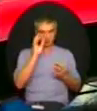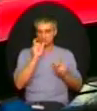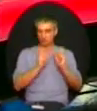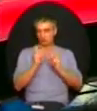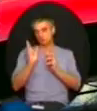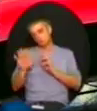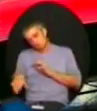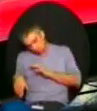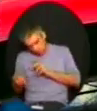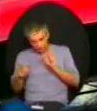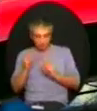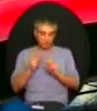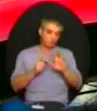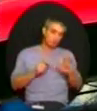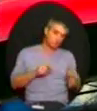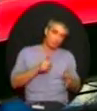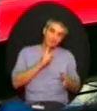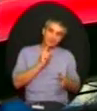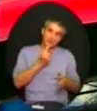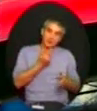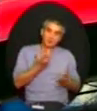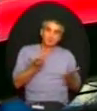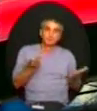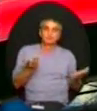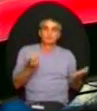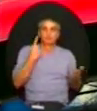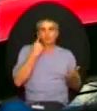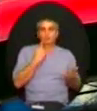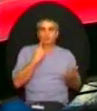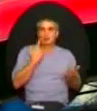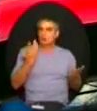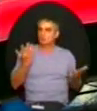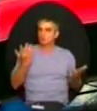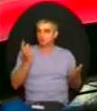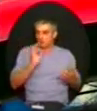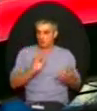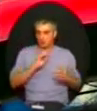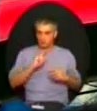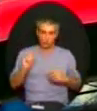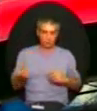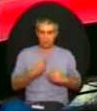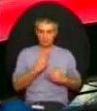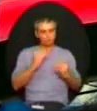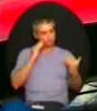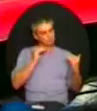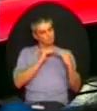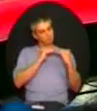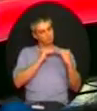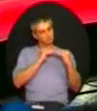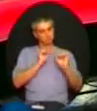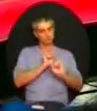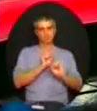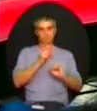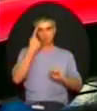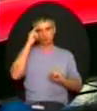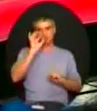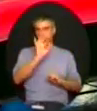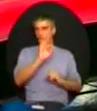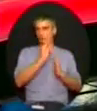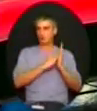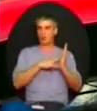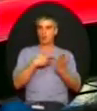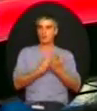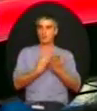אנשים כאלה, ויש בו אולי מיעוט שהוא מושחת, בכל זאת כולם ישרו קו עם היוזמה הזאת של